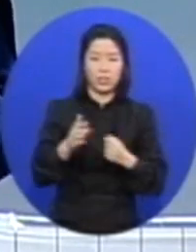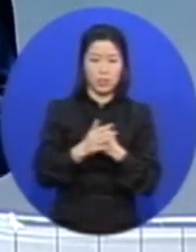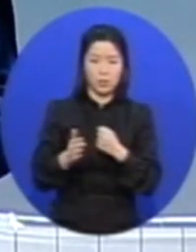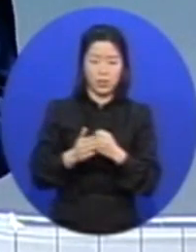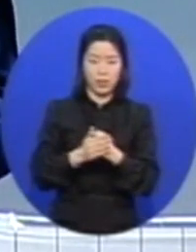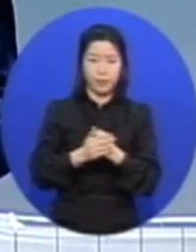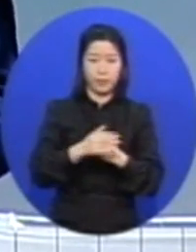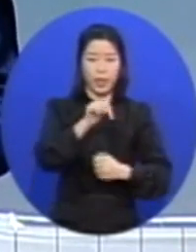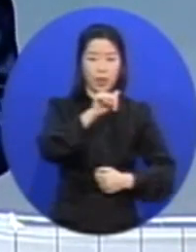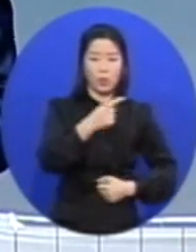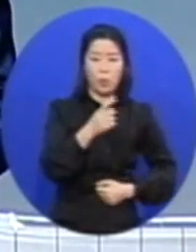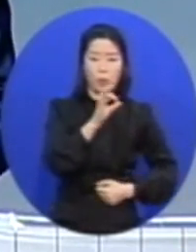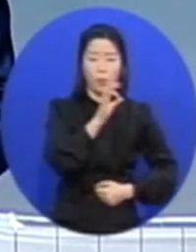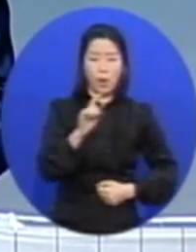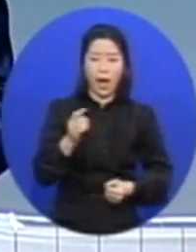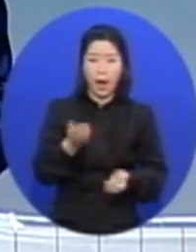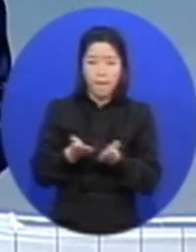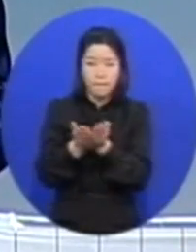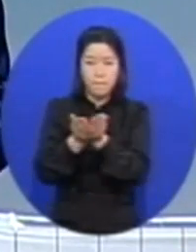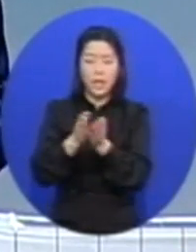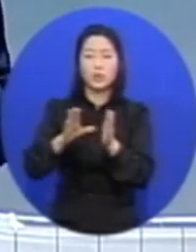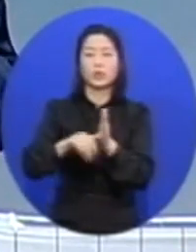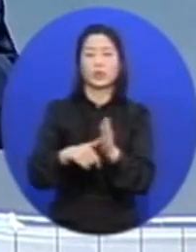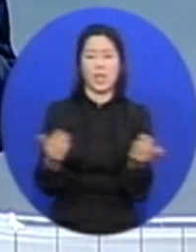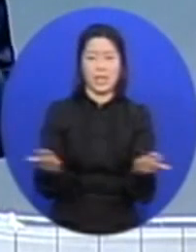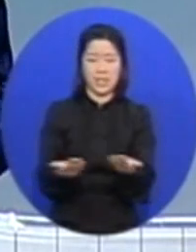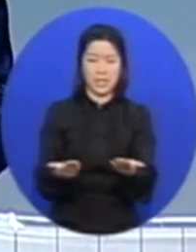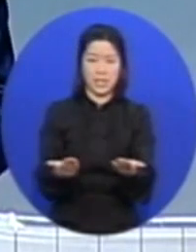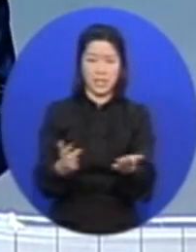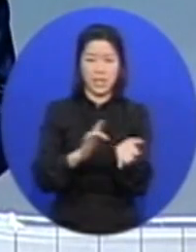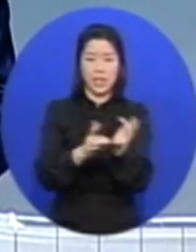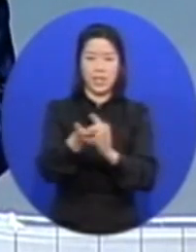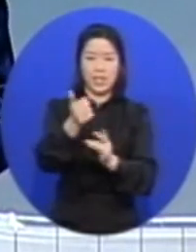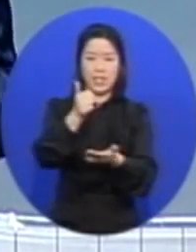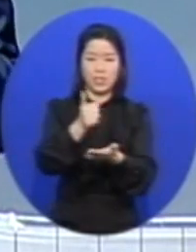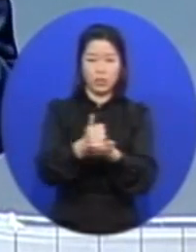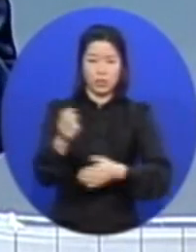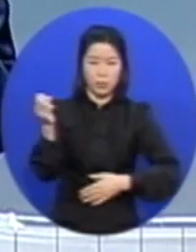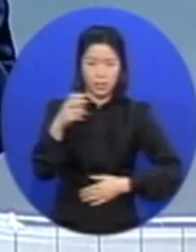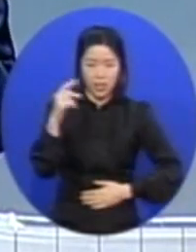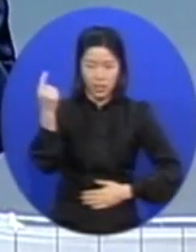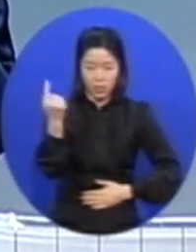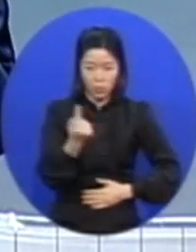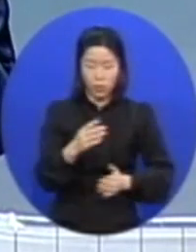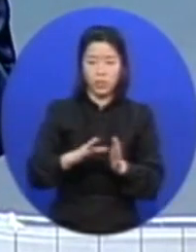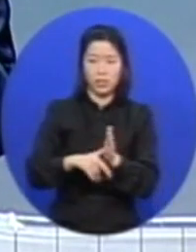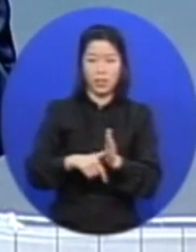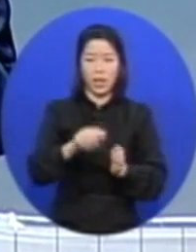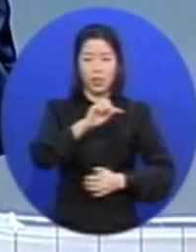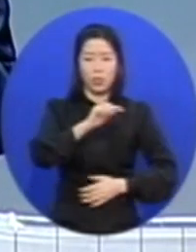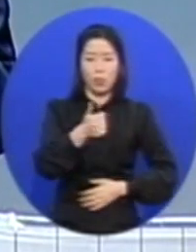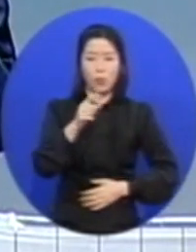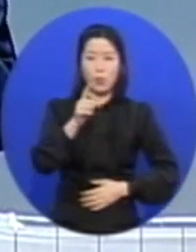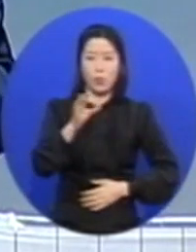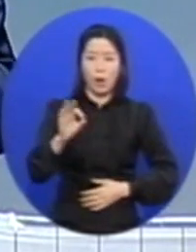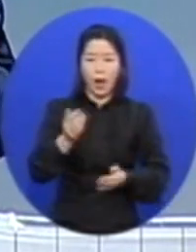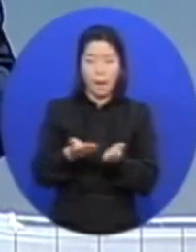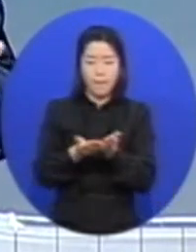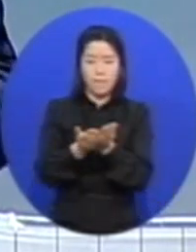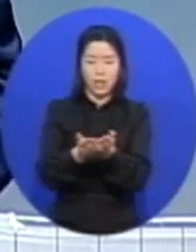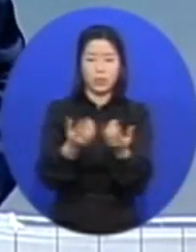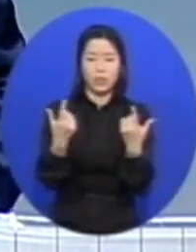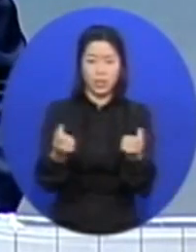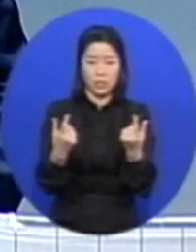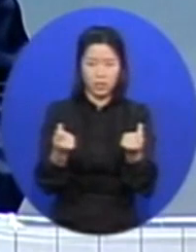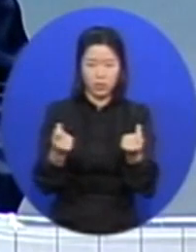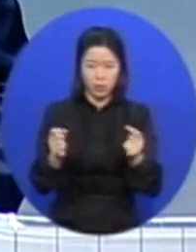방주 때 이 되어진 일입니다 예수님이 다시 오실 때 노아 방주 때와 같이 그와 같은